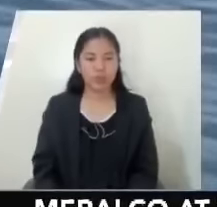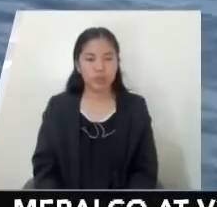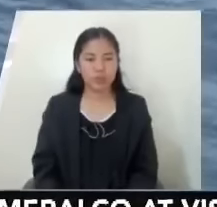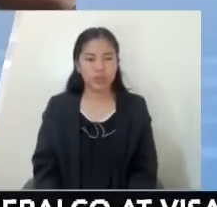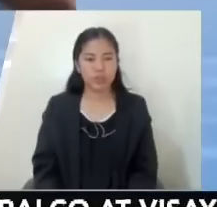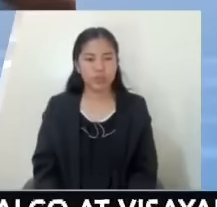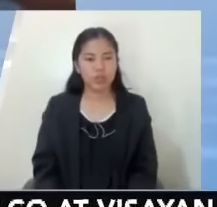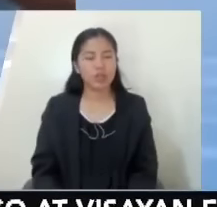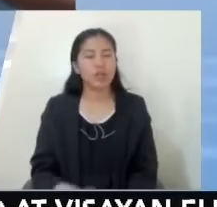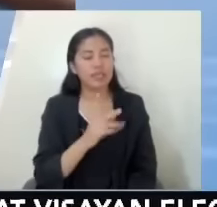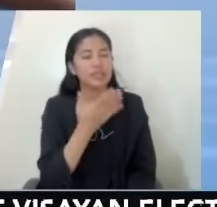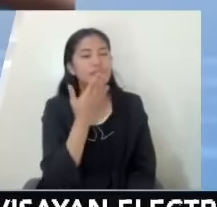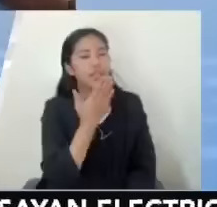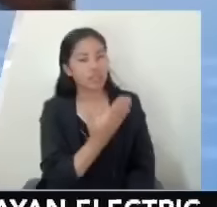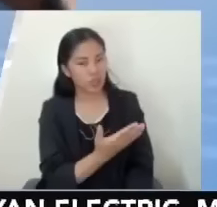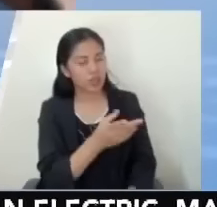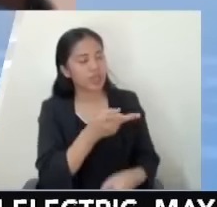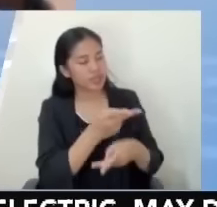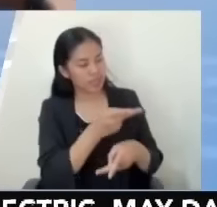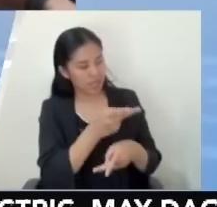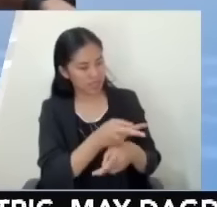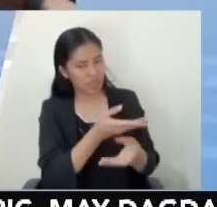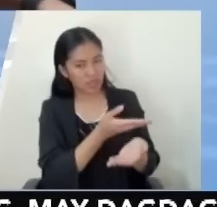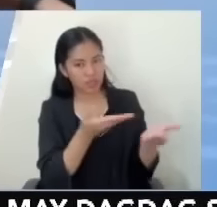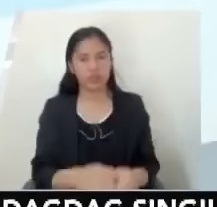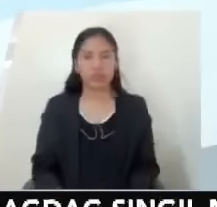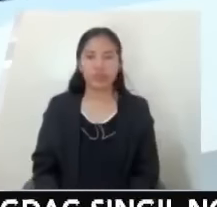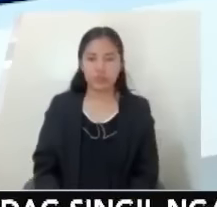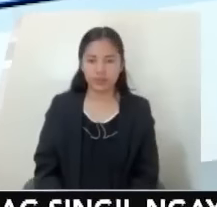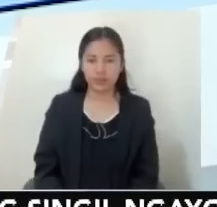ingat kayo, Joseph Morong.